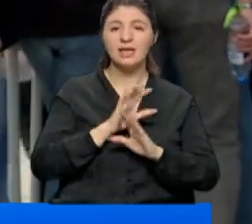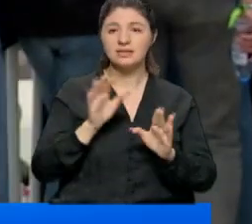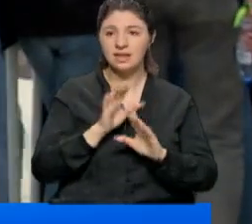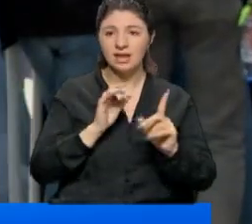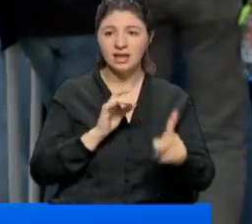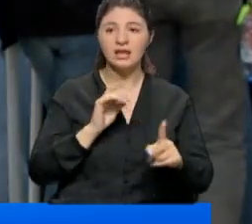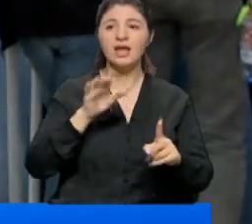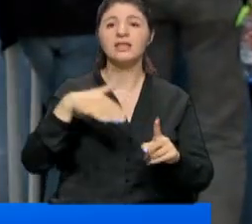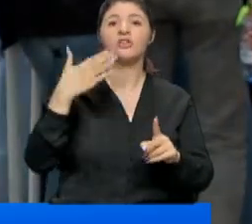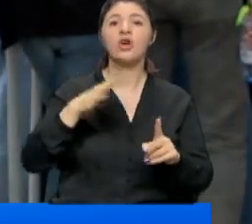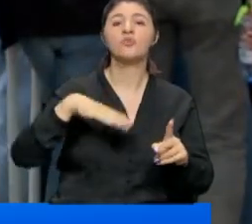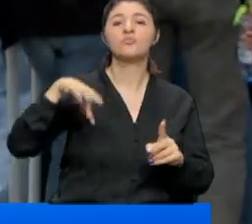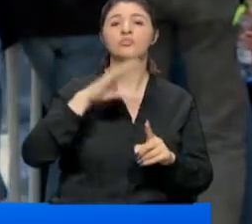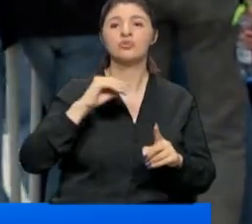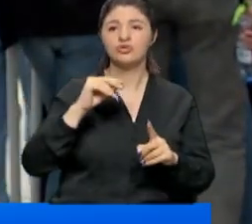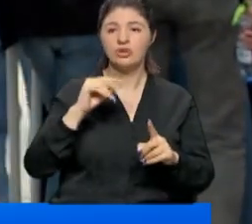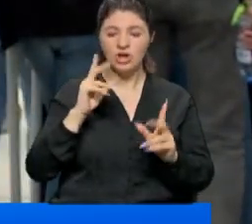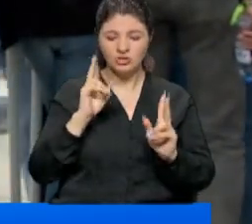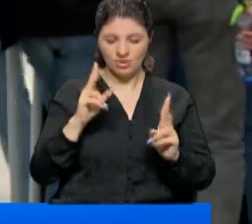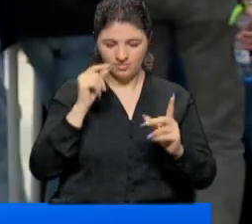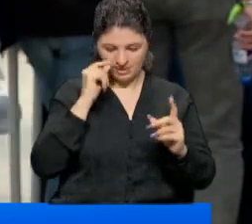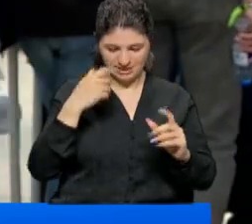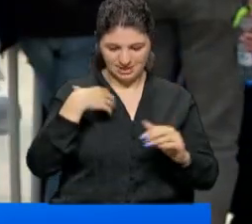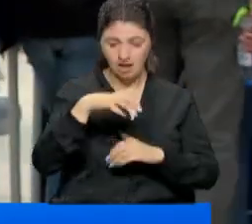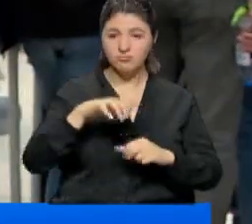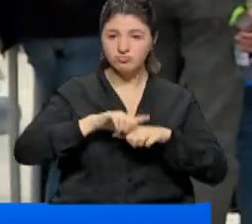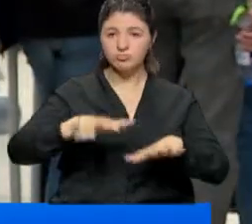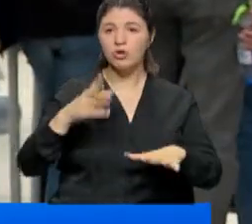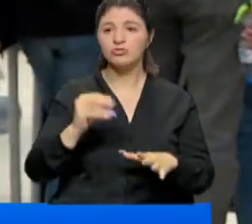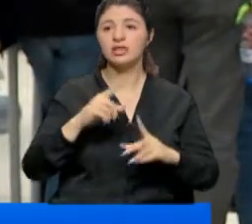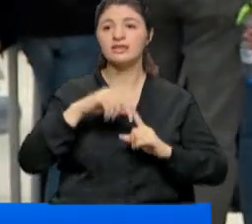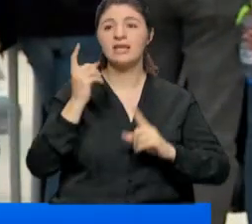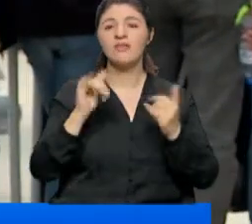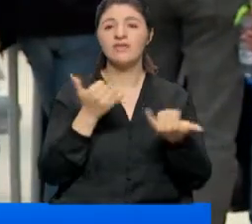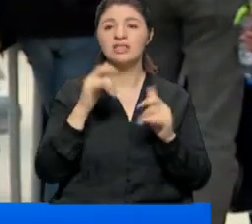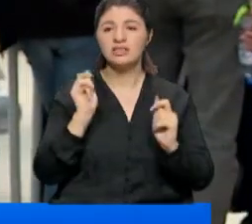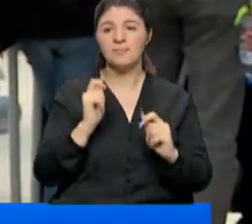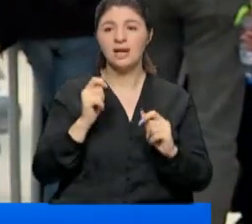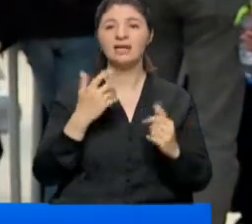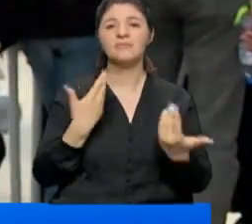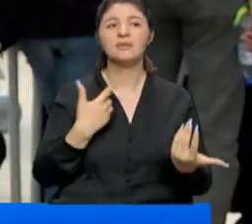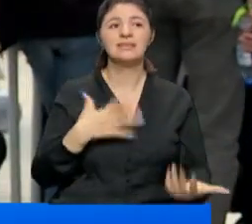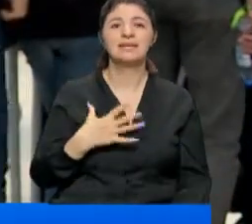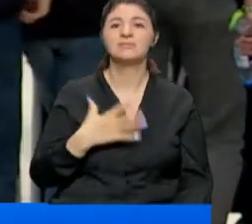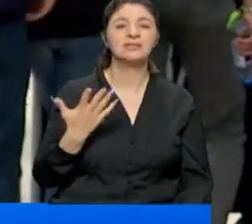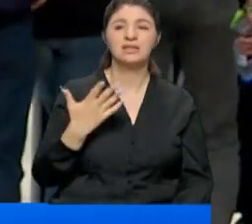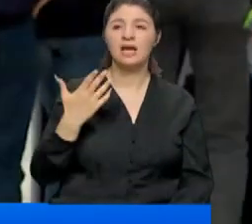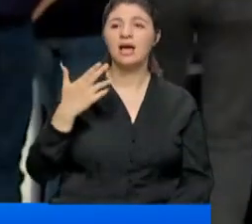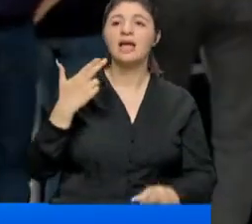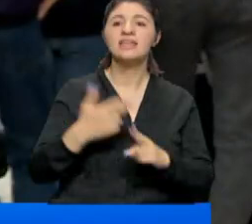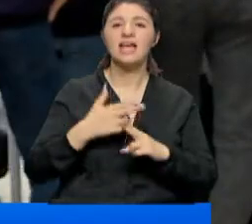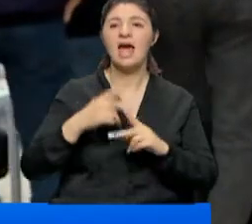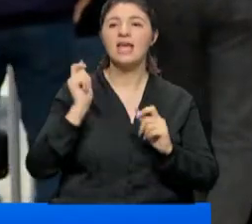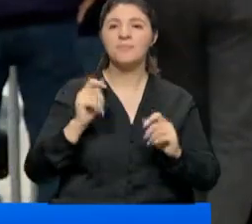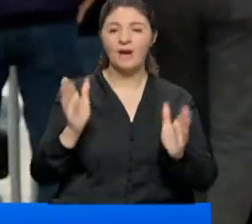lokomotif olmuş diğer tüm sivil alanlara yayılsın teknolojisi düzenlemekte ki maksadımız deneyip